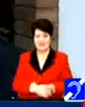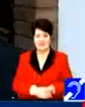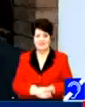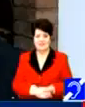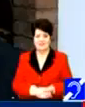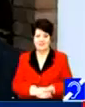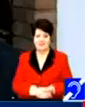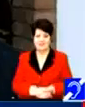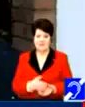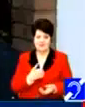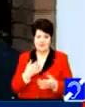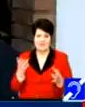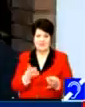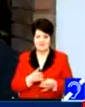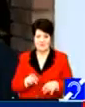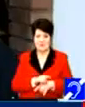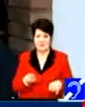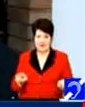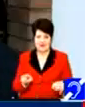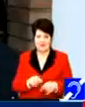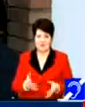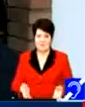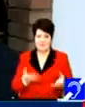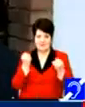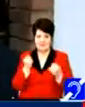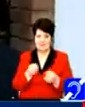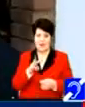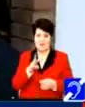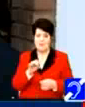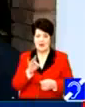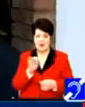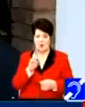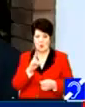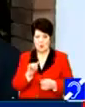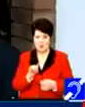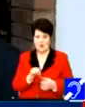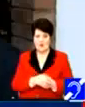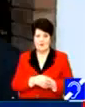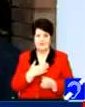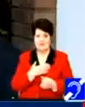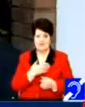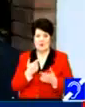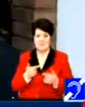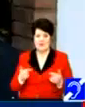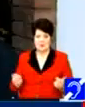И мы должны пропагандировать и поднимать марку, чтобы наша